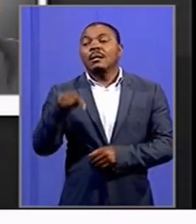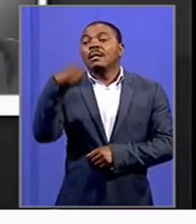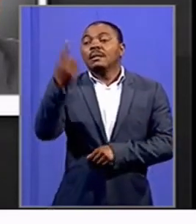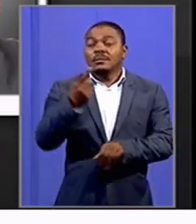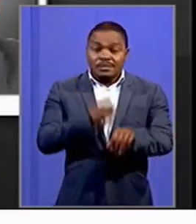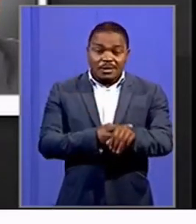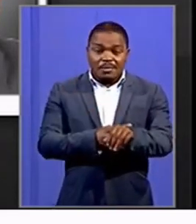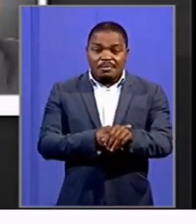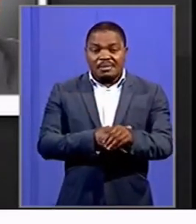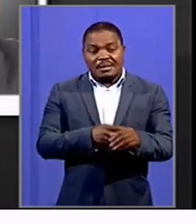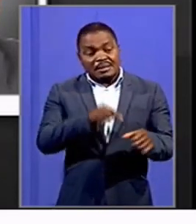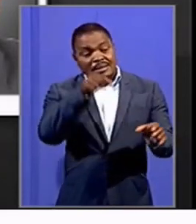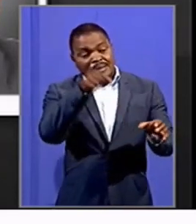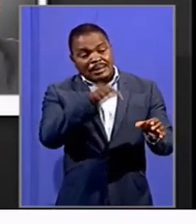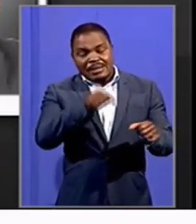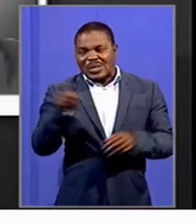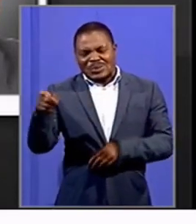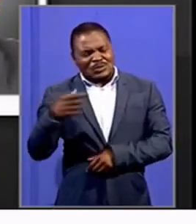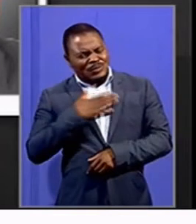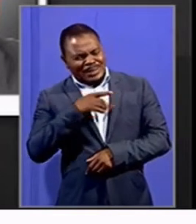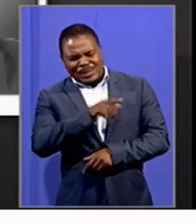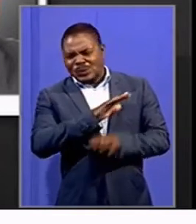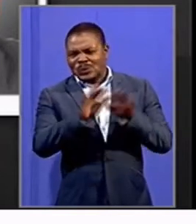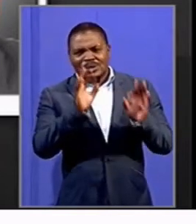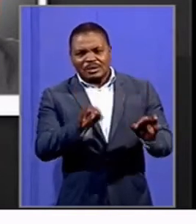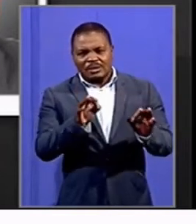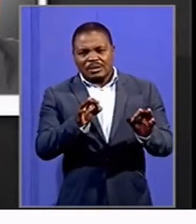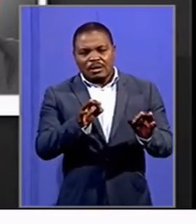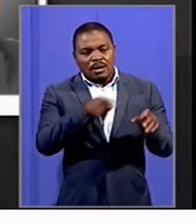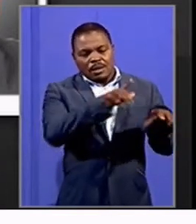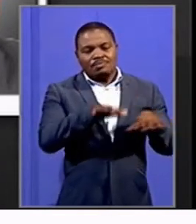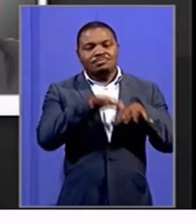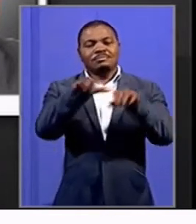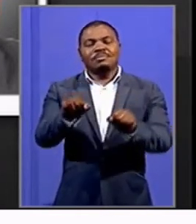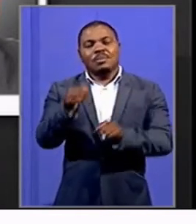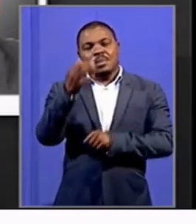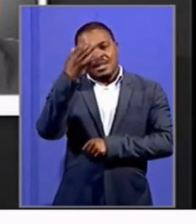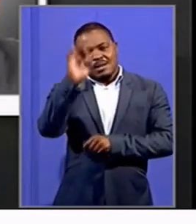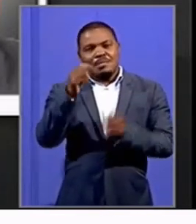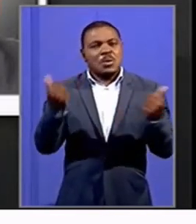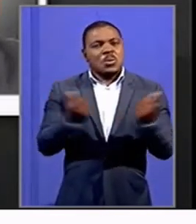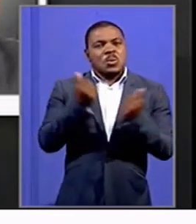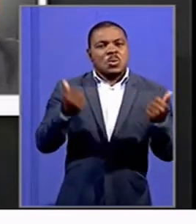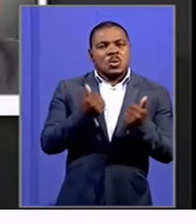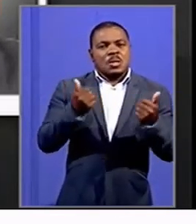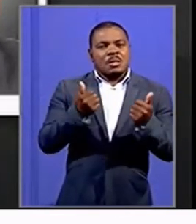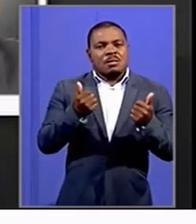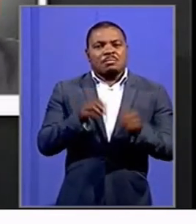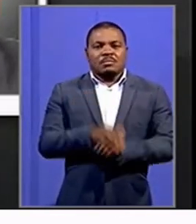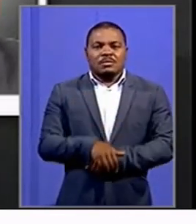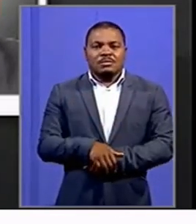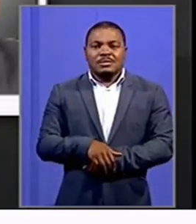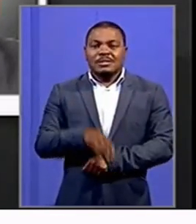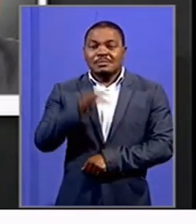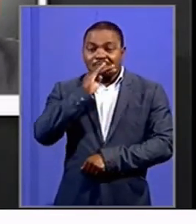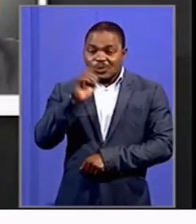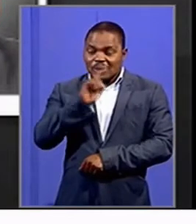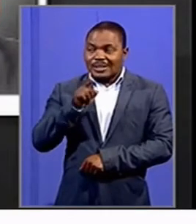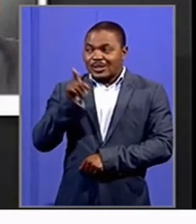gore batho ba e leng gore no sa ba batle ke bona ba tsereng over or ba bankileng over e tlo